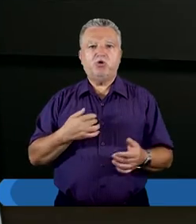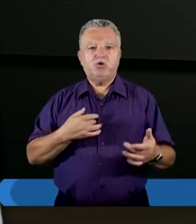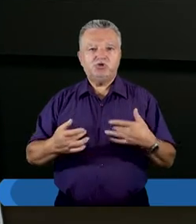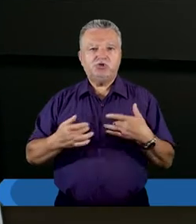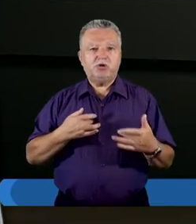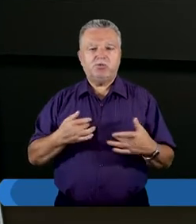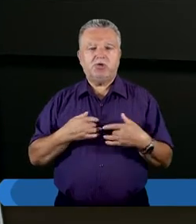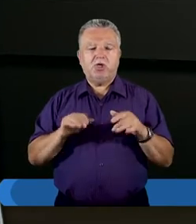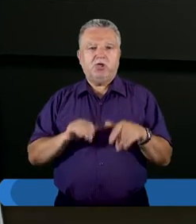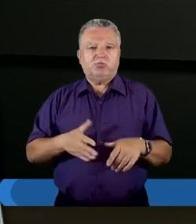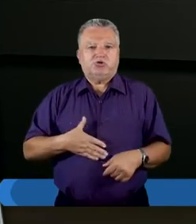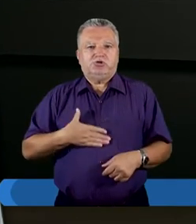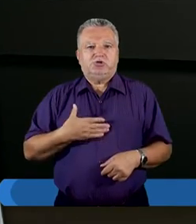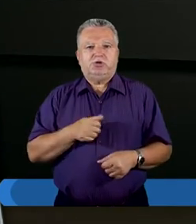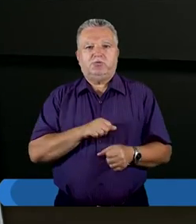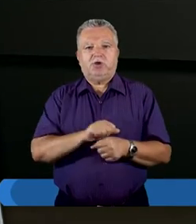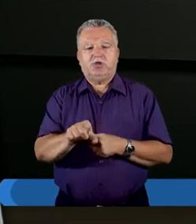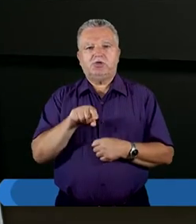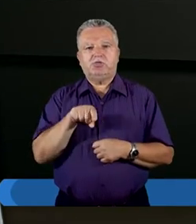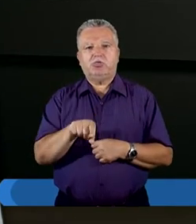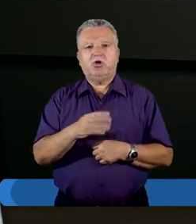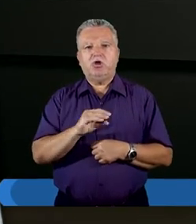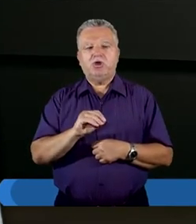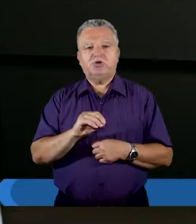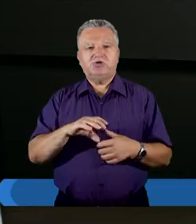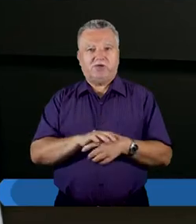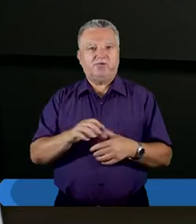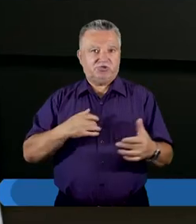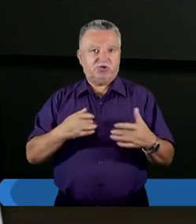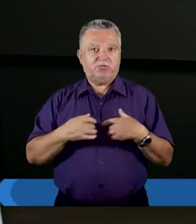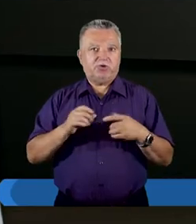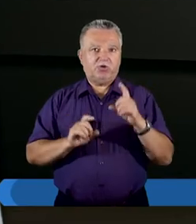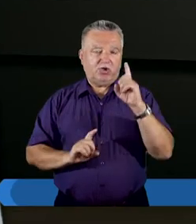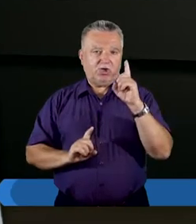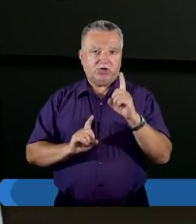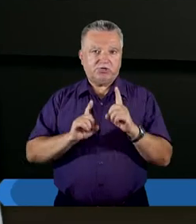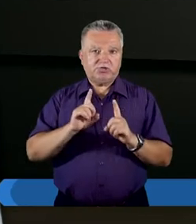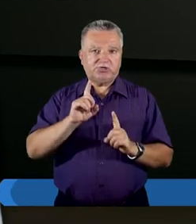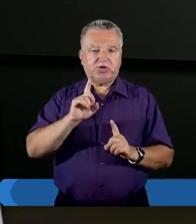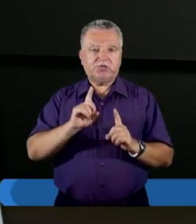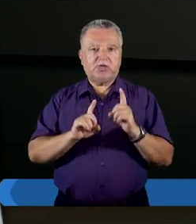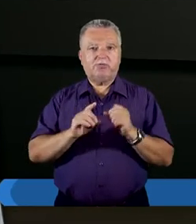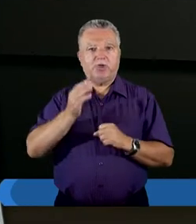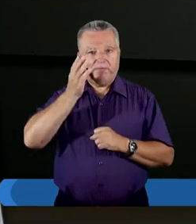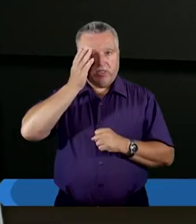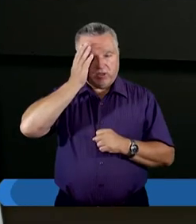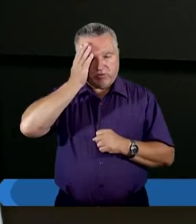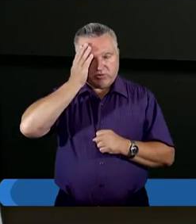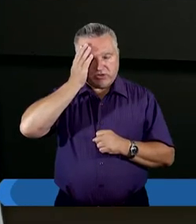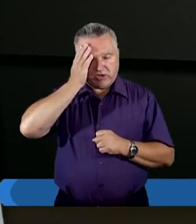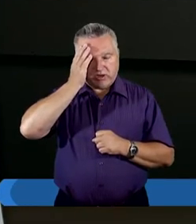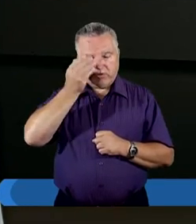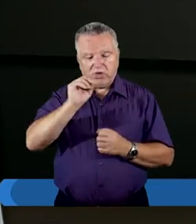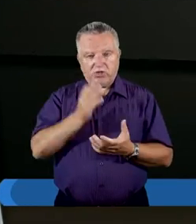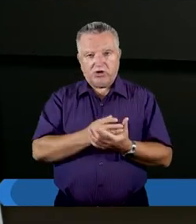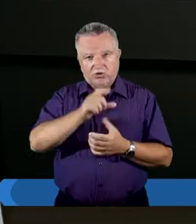No, może zadziwiające jest to, że czasami poznajemy w tym bólu, cierpieniu ludzi, którzy potrafią to nie tylko z godnością, ale spokojem